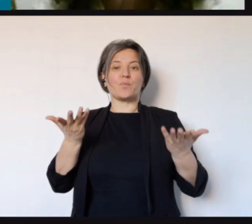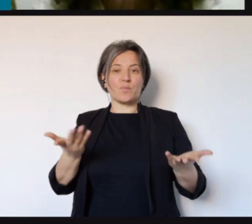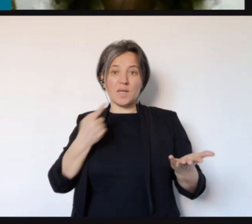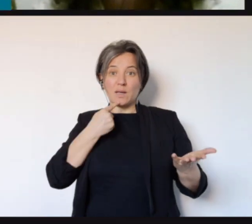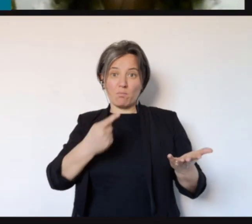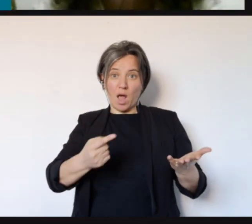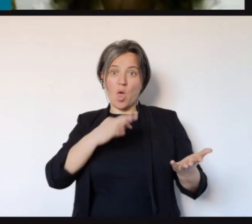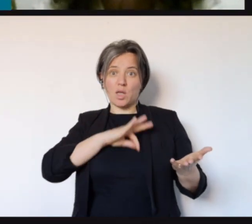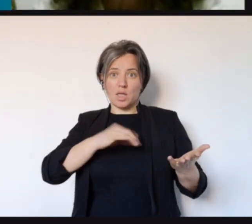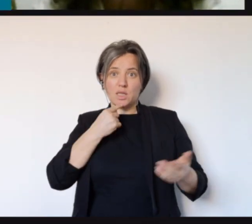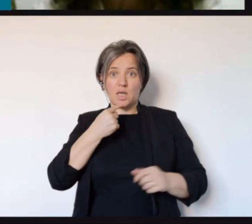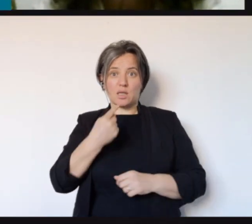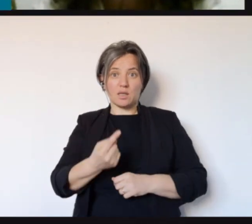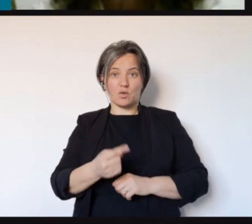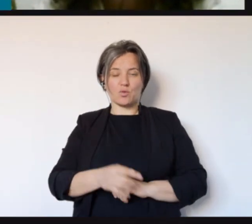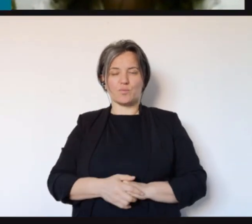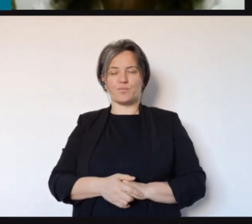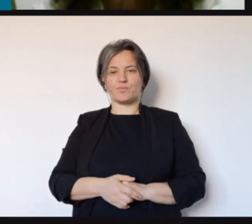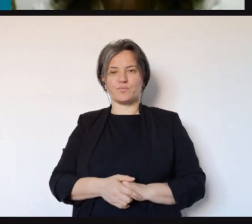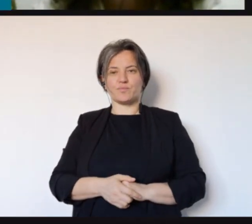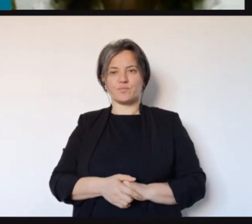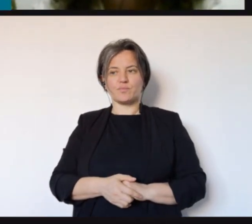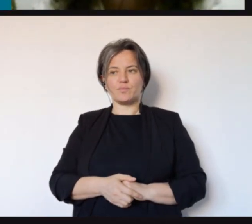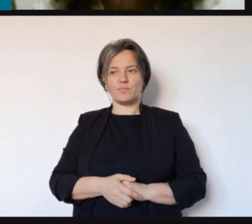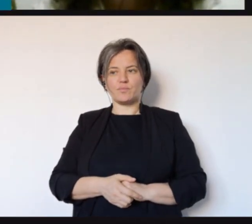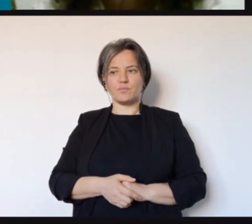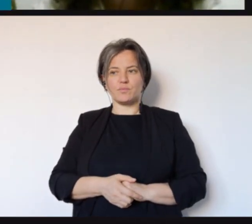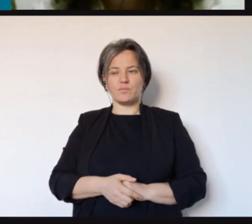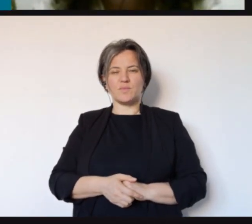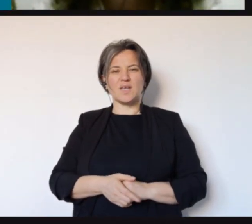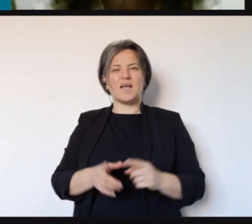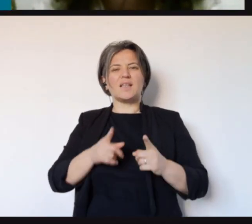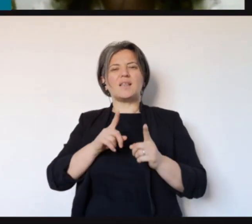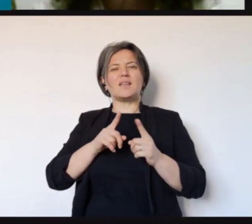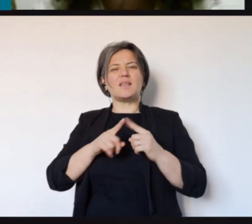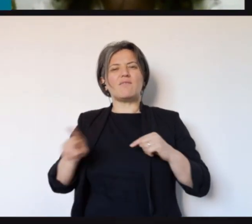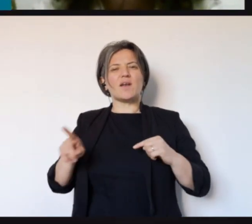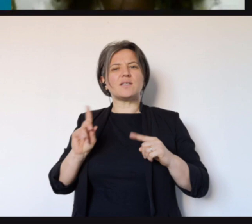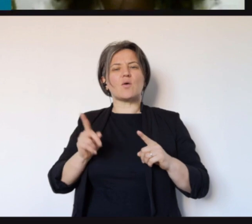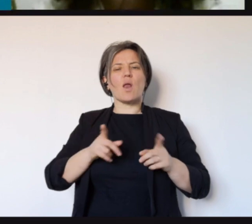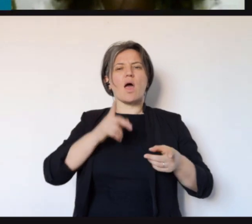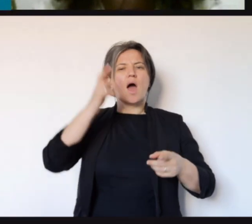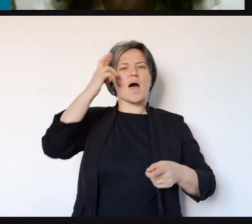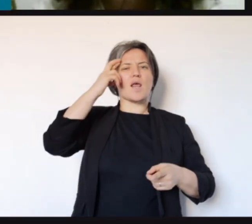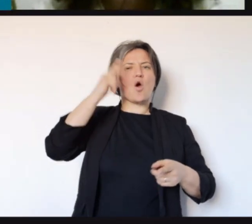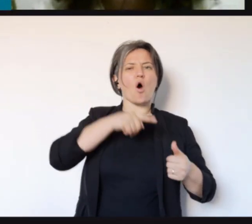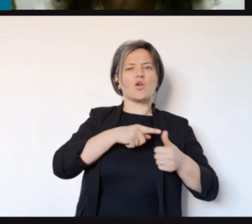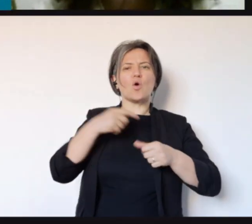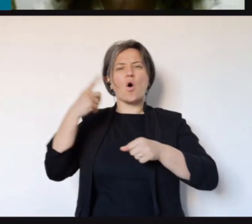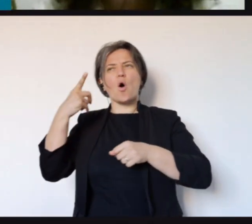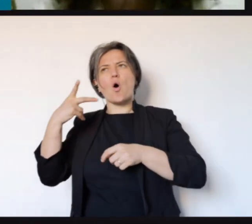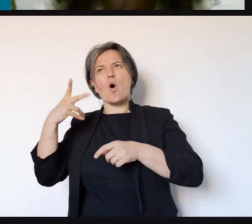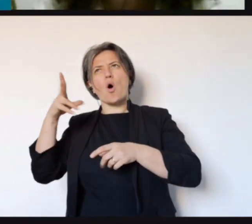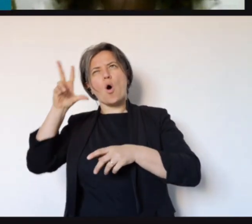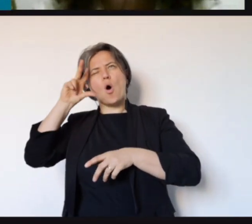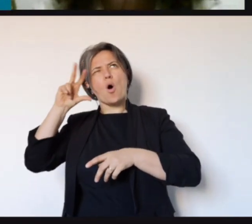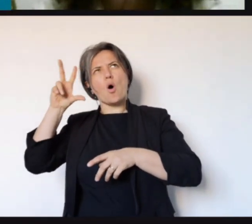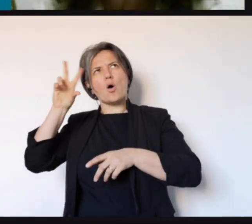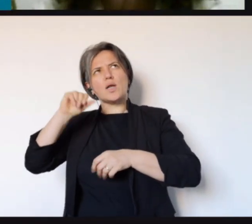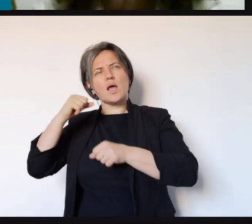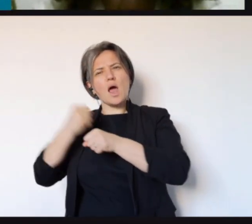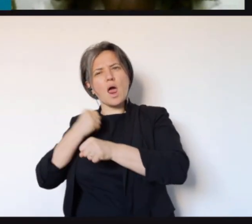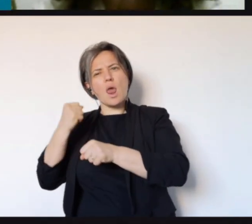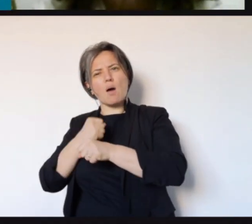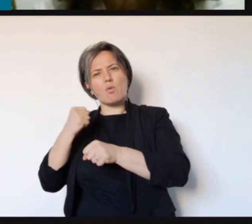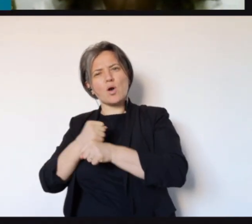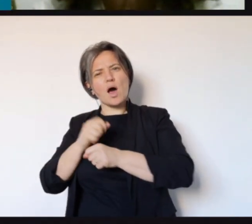le volevo chiedere, che differenza c'è per un popolo tra ricordare e rielaborare quello che è